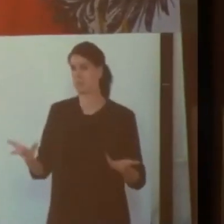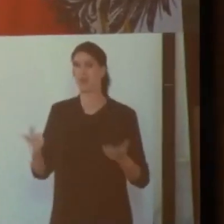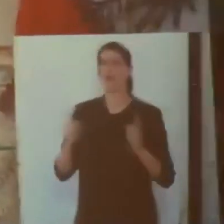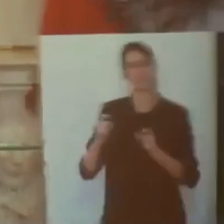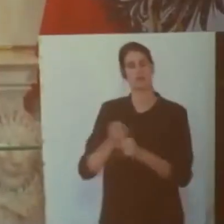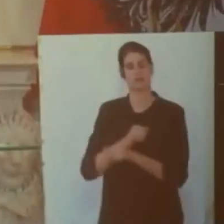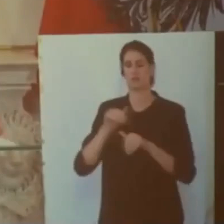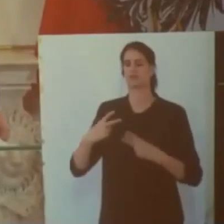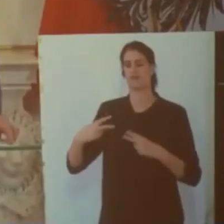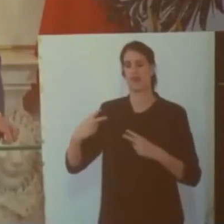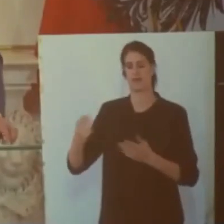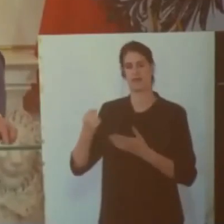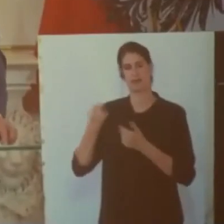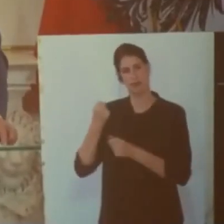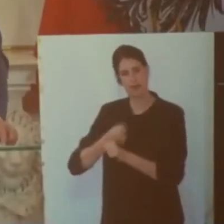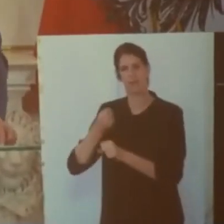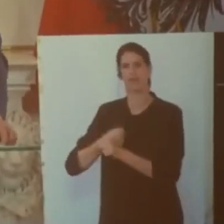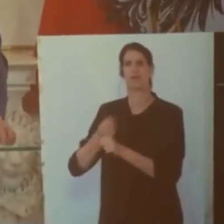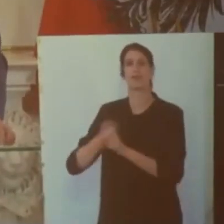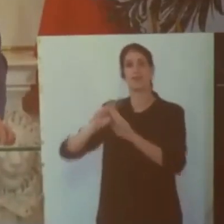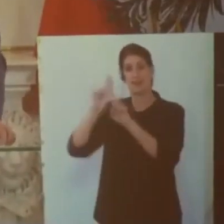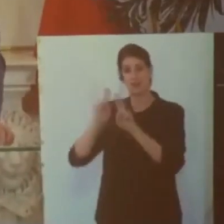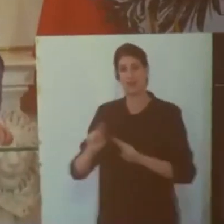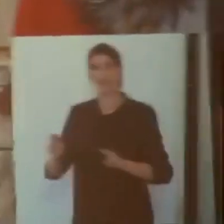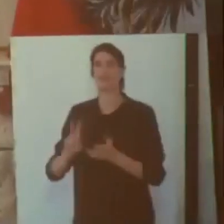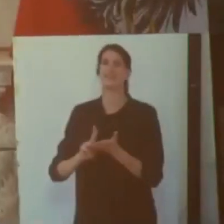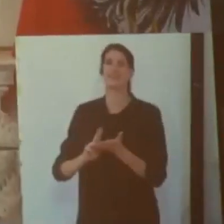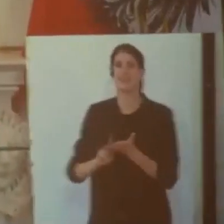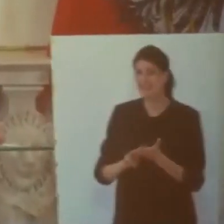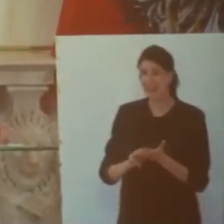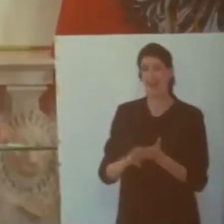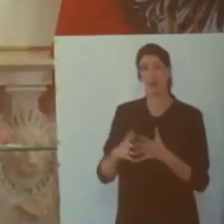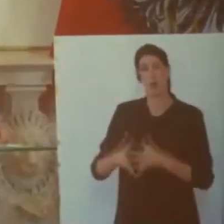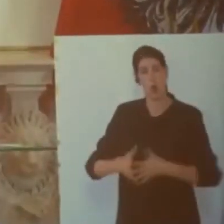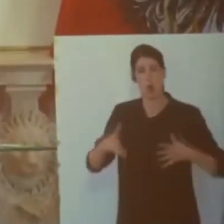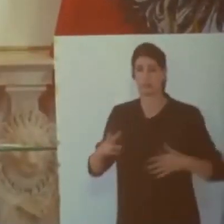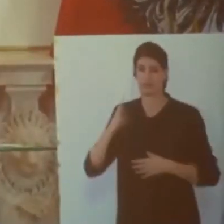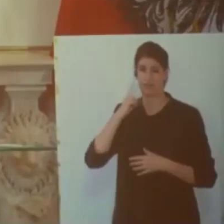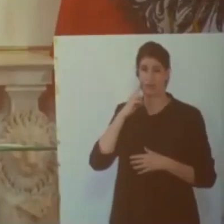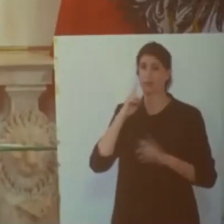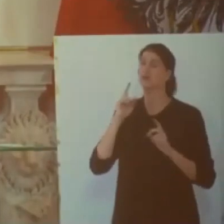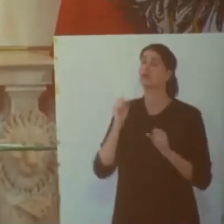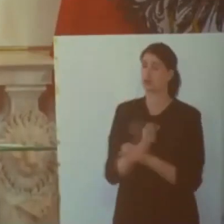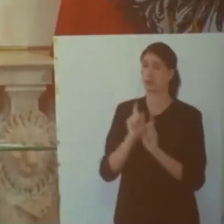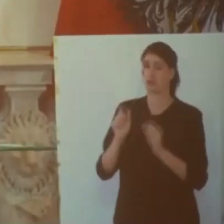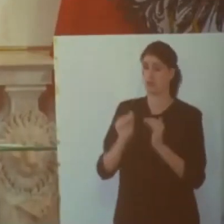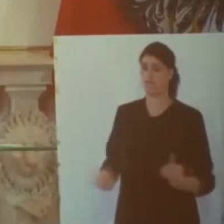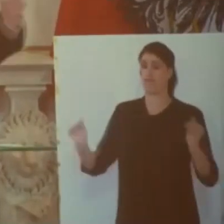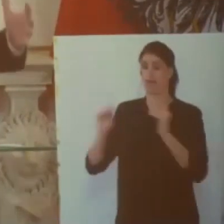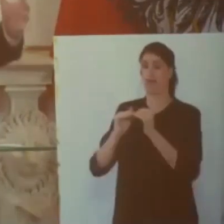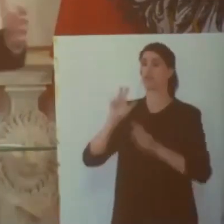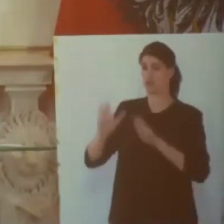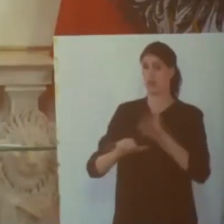dafür kämpfen, dass internationale Digitalgiganten faire Steuern bezahlen. Aber wir müssen uns schon auch bewusst werden, dass